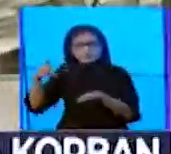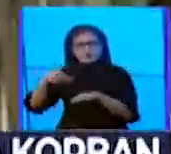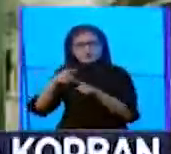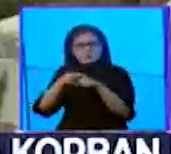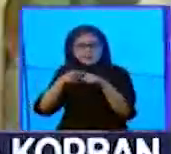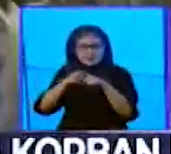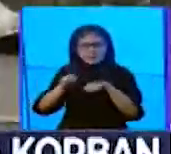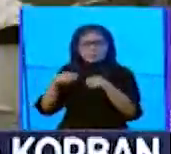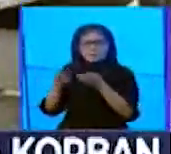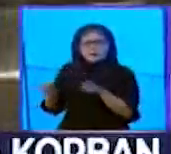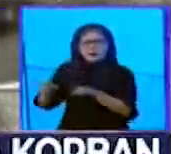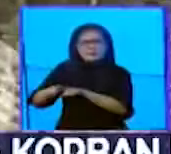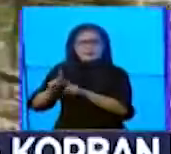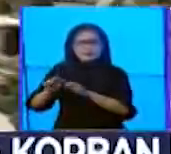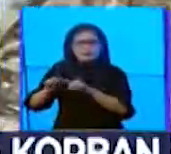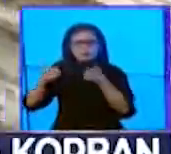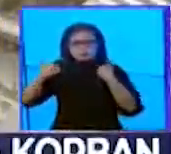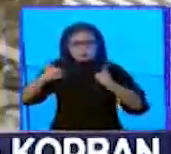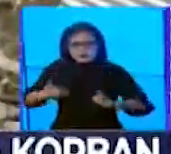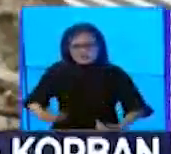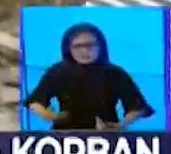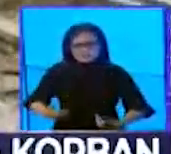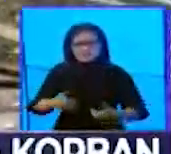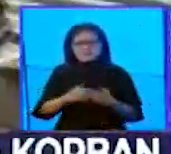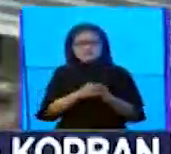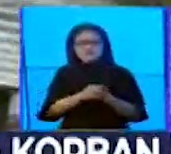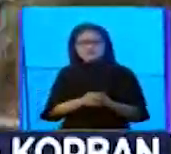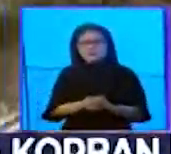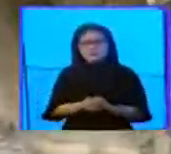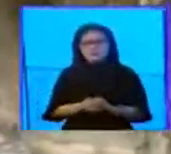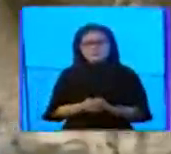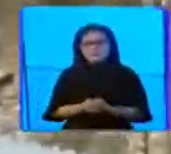penyembuhan psikis sebagai para korban hai hai